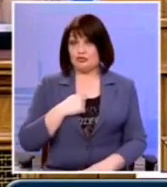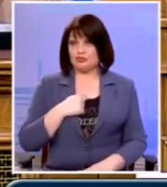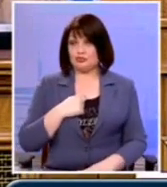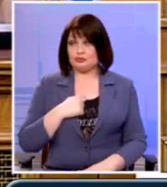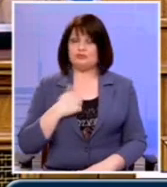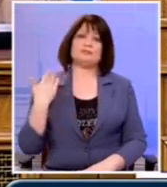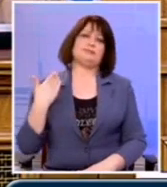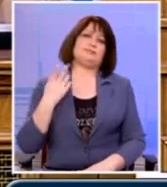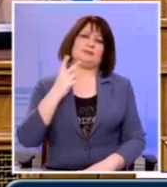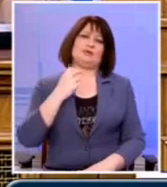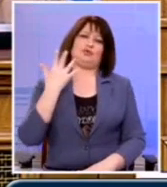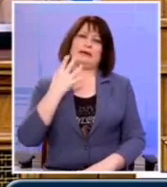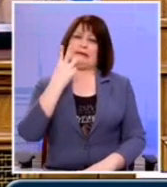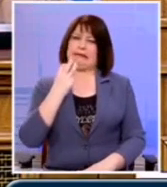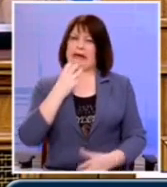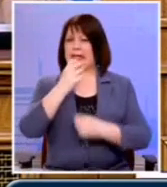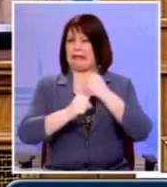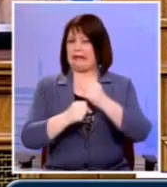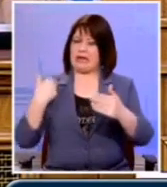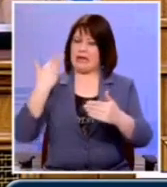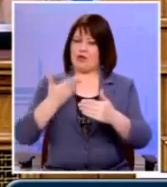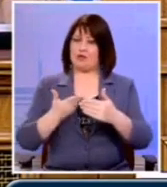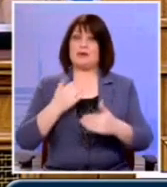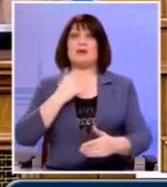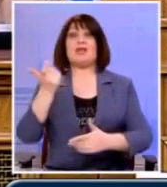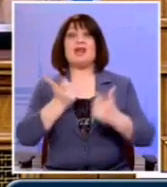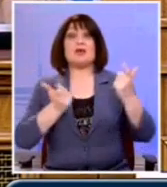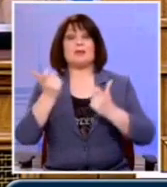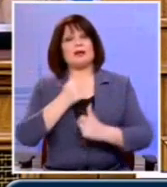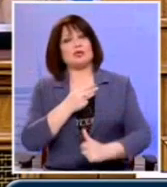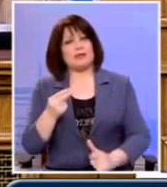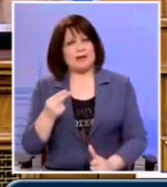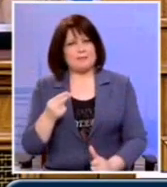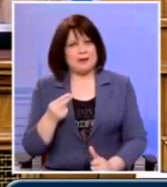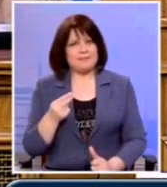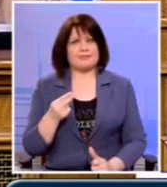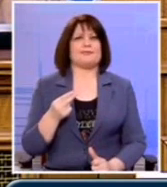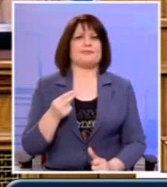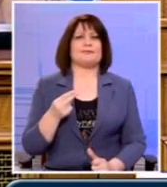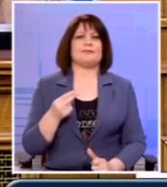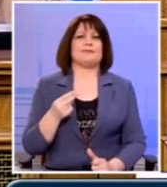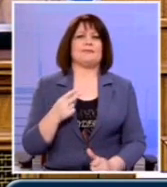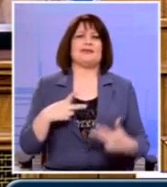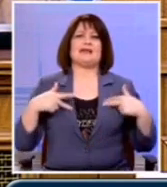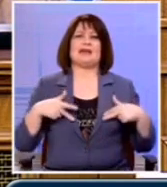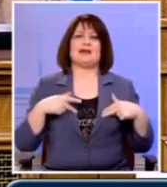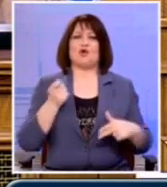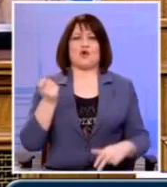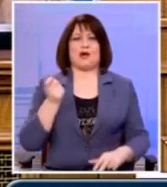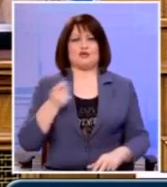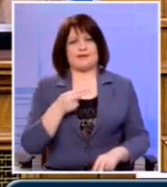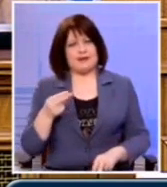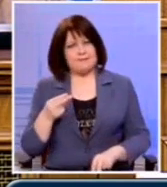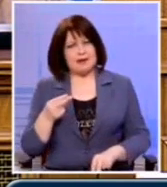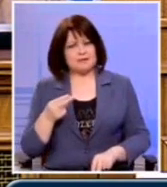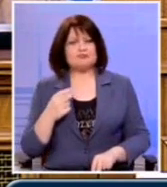τα τελευταία 25 με 30 χρόνια, ο δανεισμός στο πλαίσιο του κρατικού χρέους, αλλά